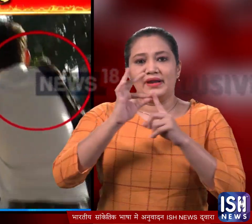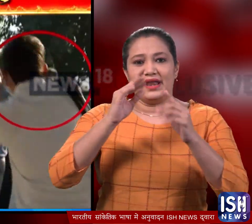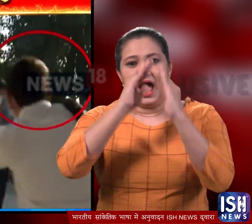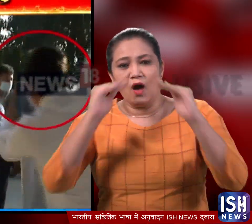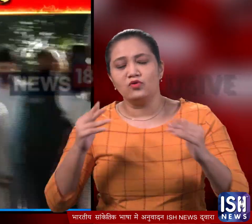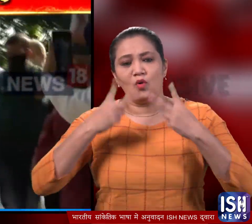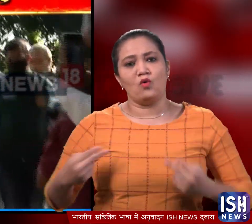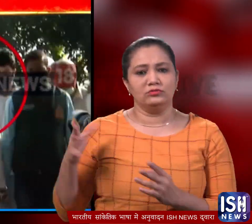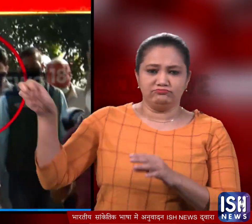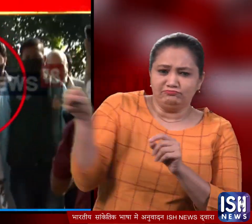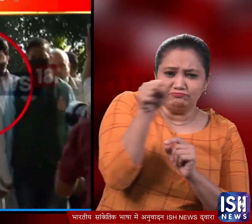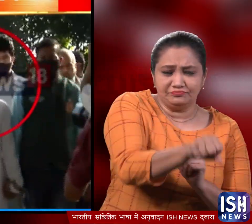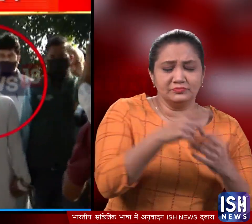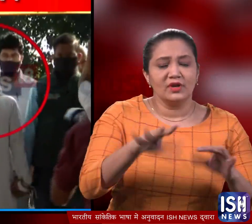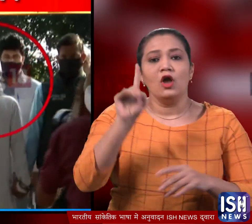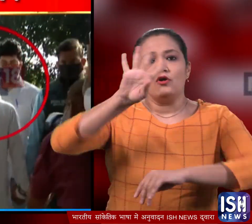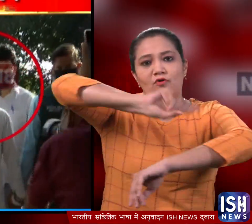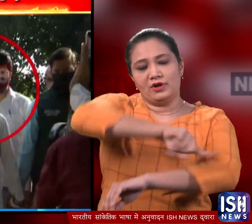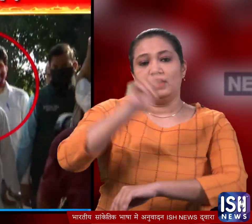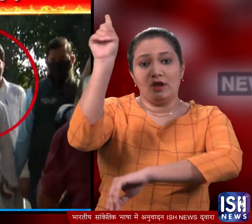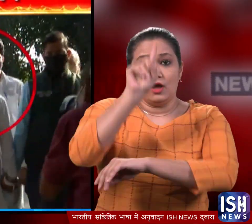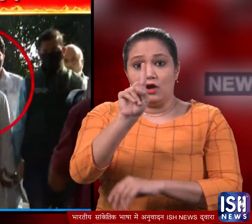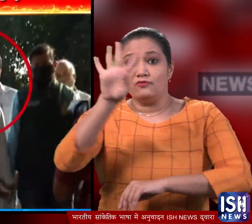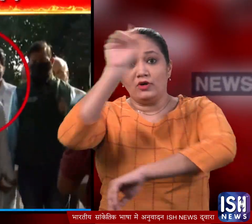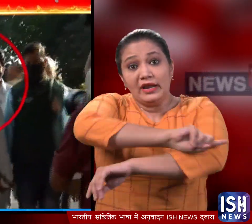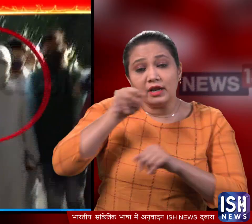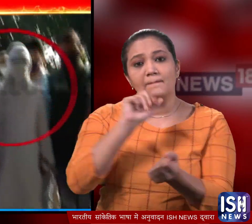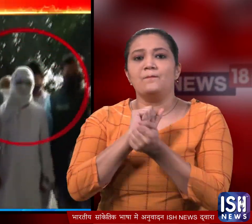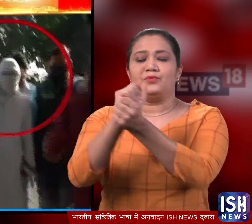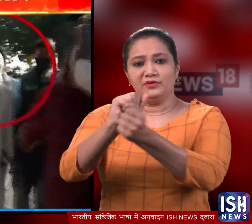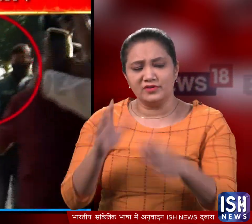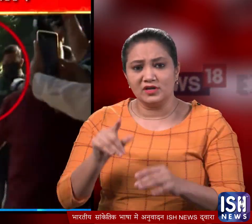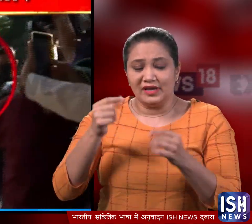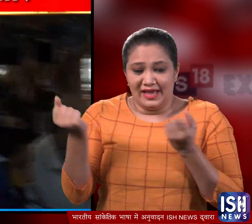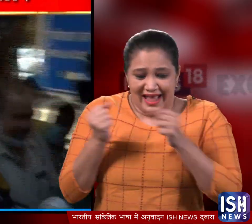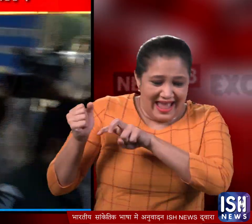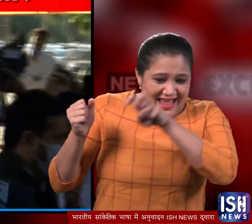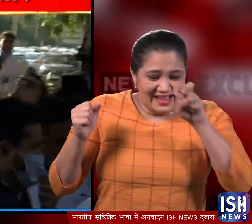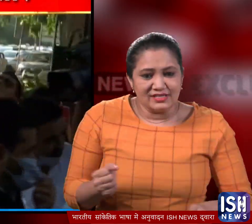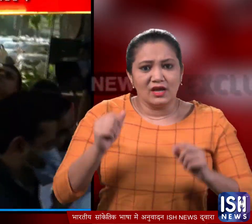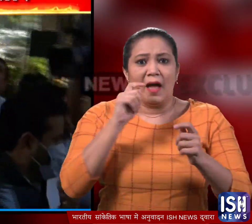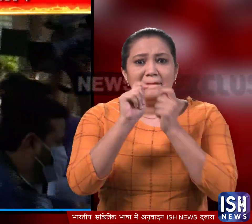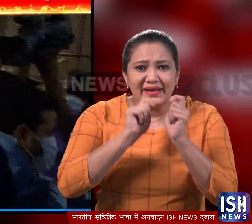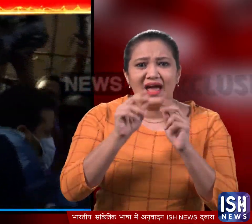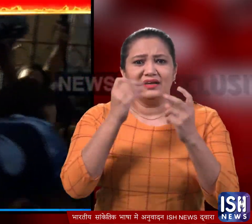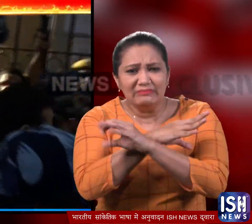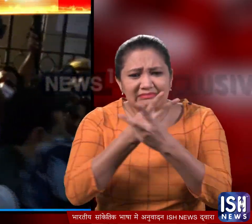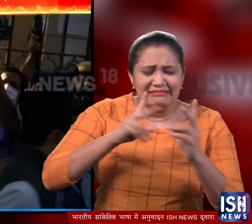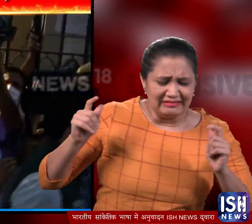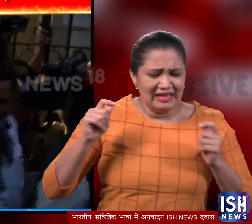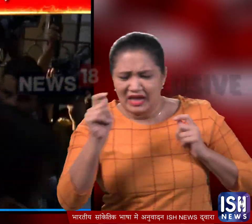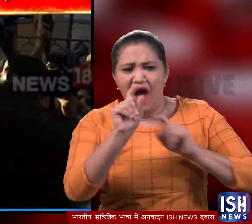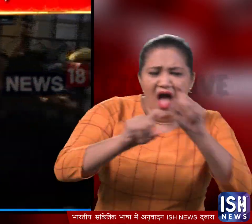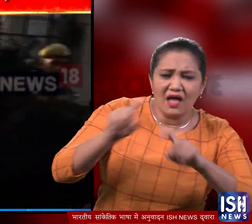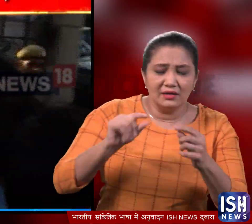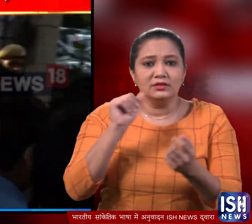में पेशी के लिए लाया गया, जहां से उसे 14 दिन की पुलिस कस्टडी में भेज दिया गया। वो जैसे ही गाड़ी से उतरा, मीडिया ने उसे घेर लिया, जिसकी वजह से